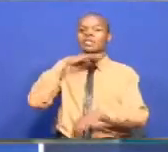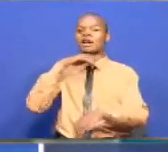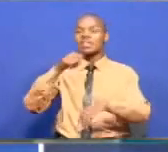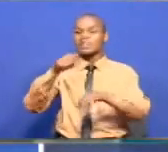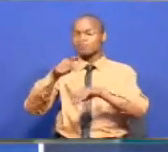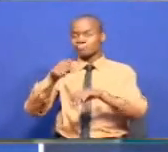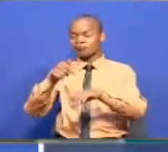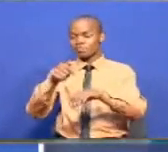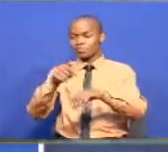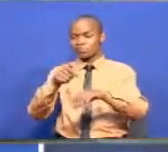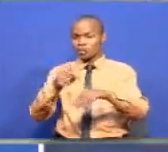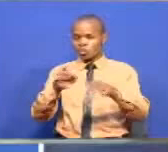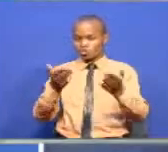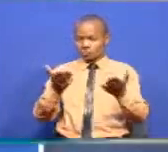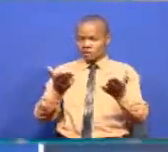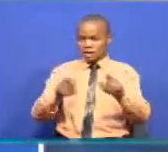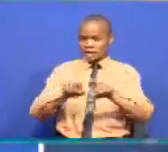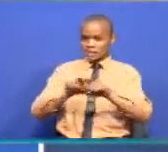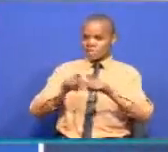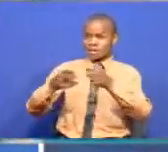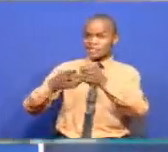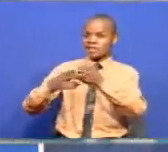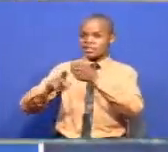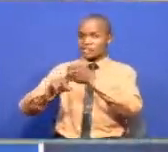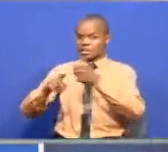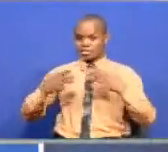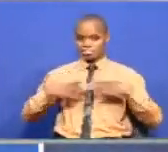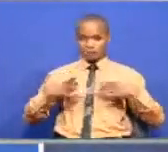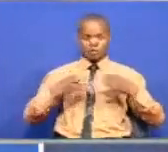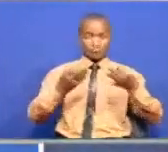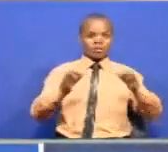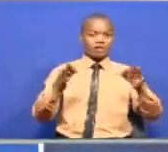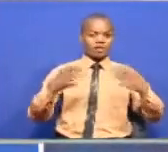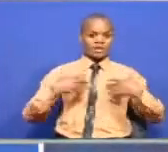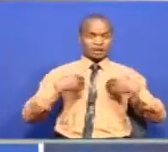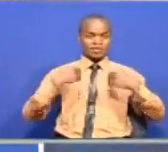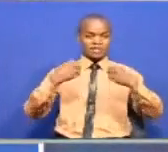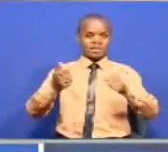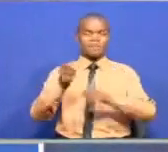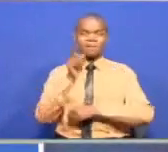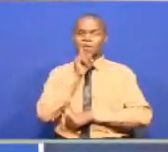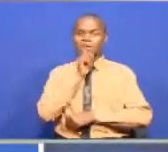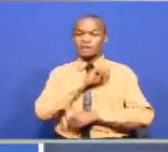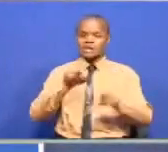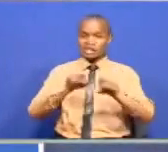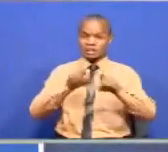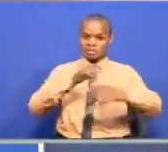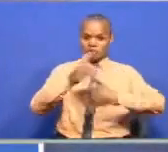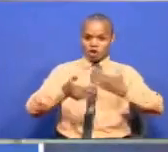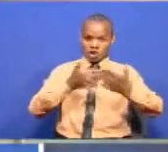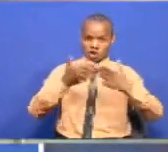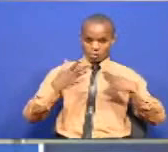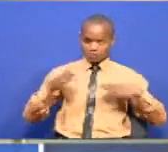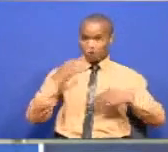Hata hivyo watu 76 zaidi wameruhusiwa kuondoka hospitalini na kufikisha